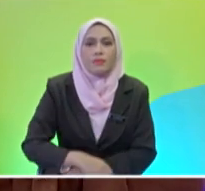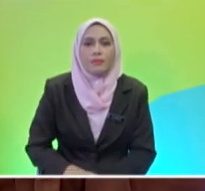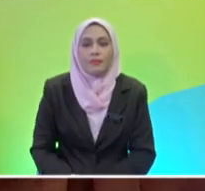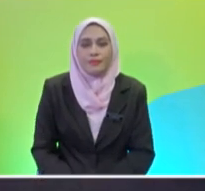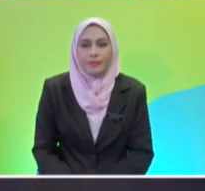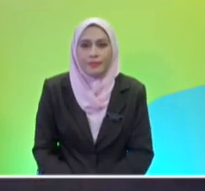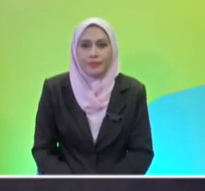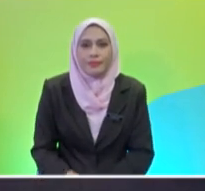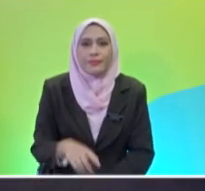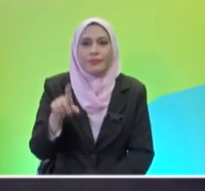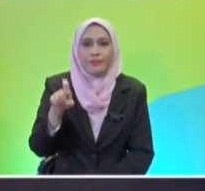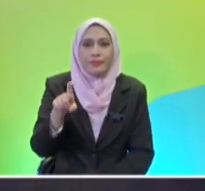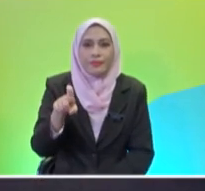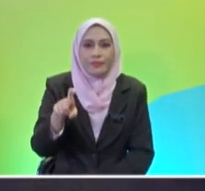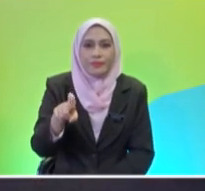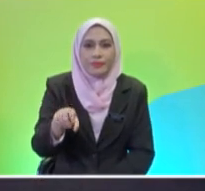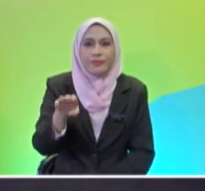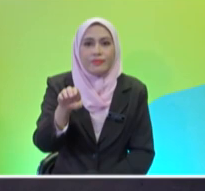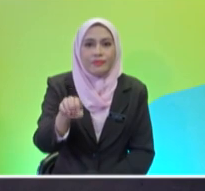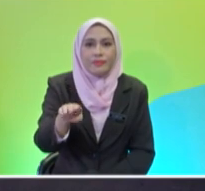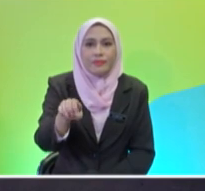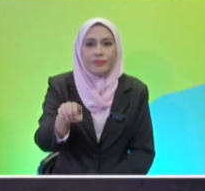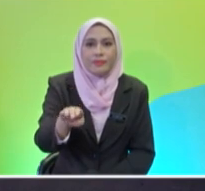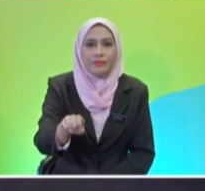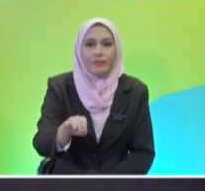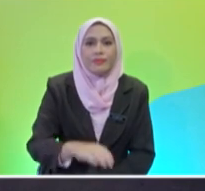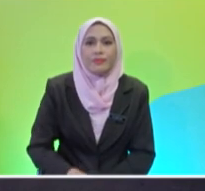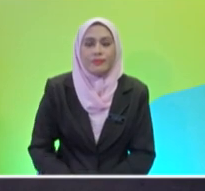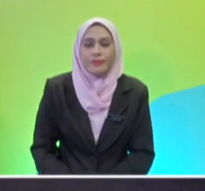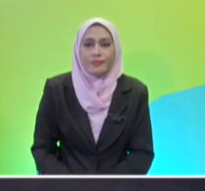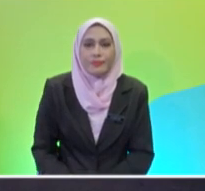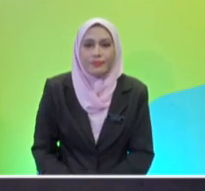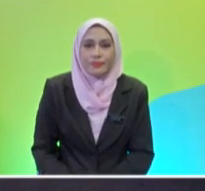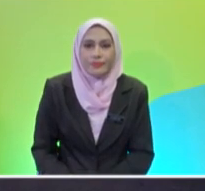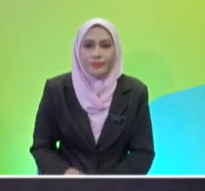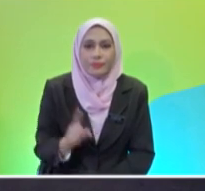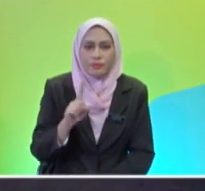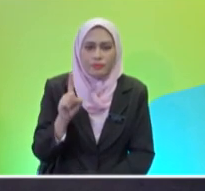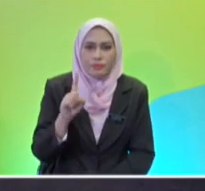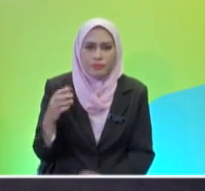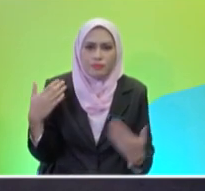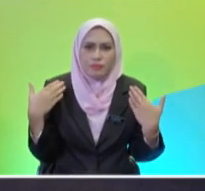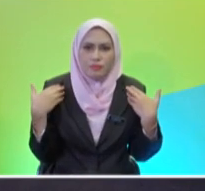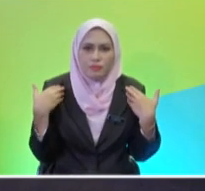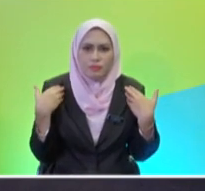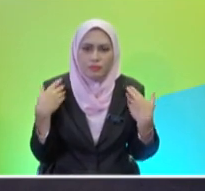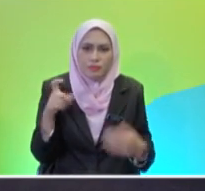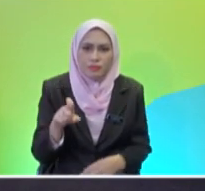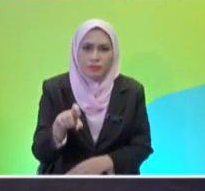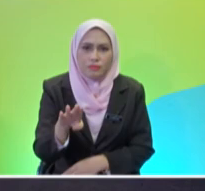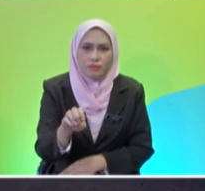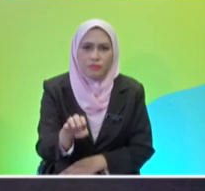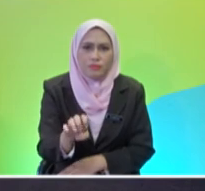Beluncas. Ulat beluncas. Okey, kat mana ulat beluncas? Selalunya cikgu